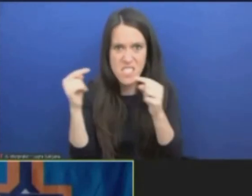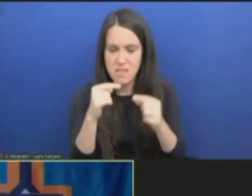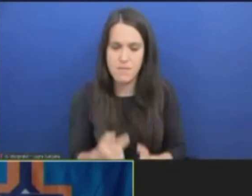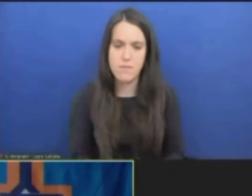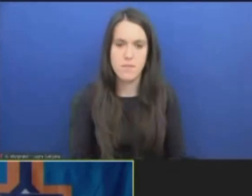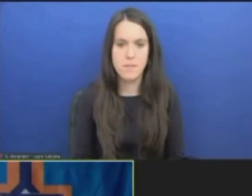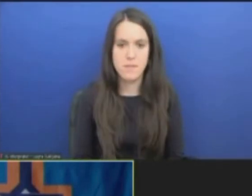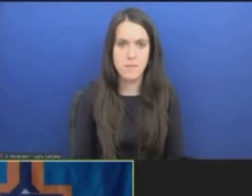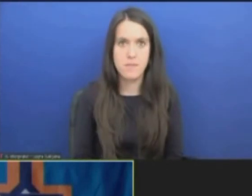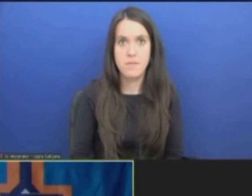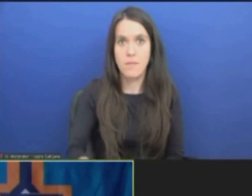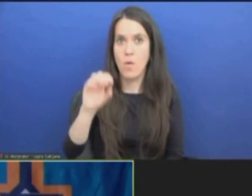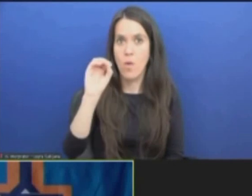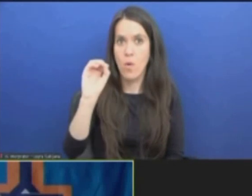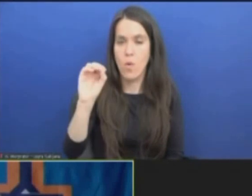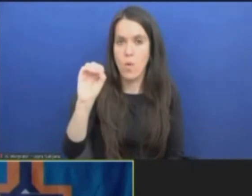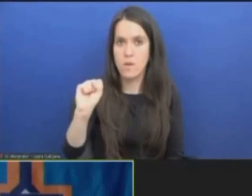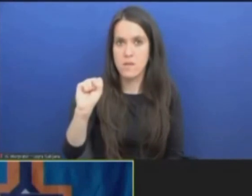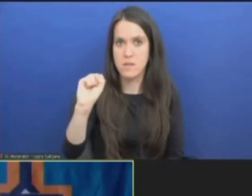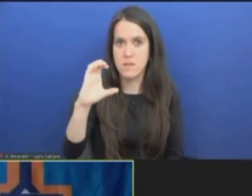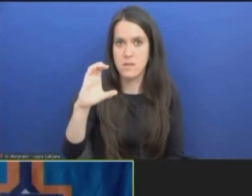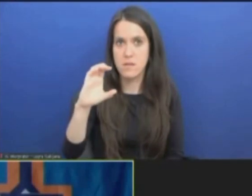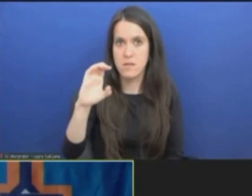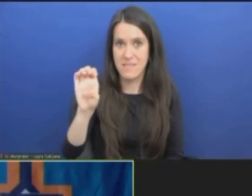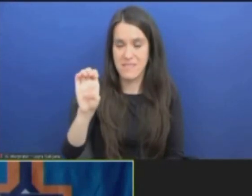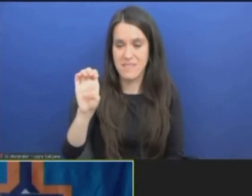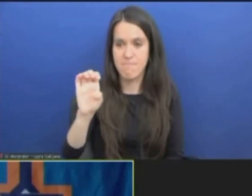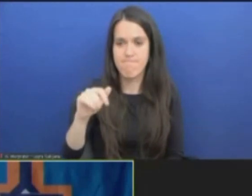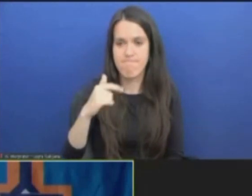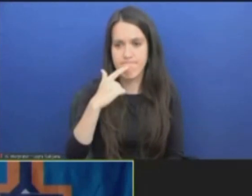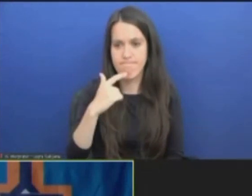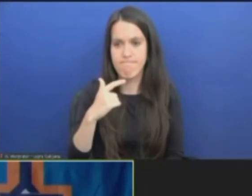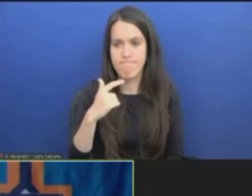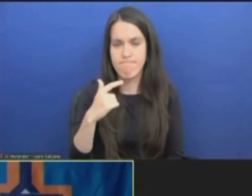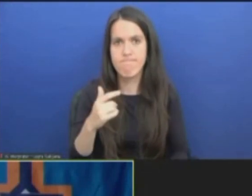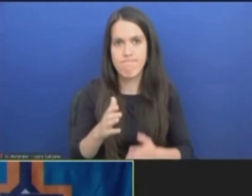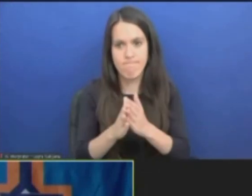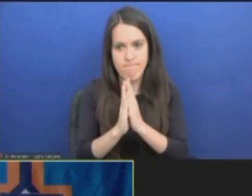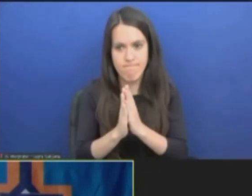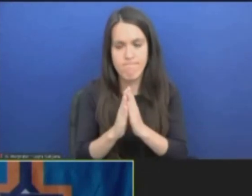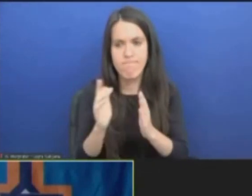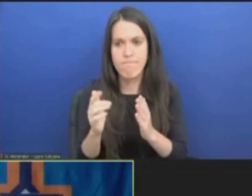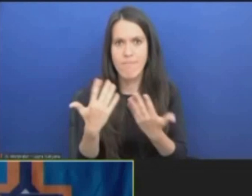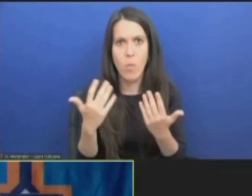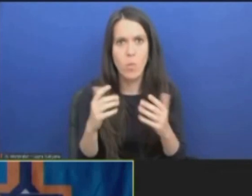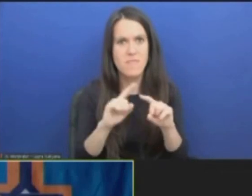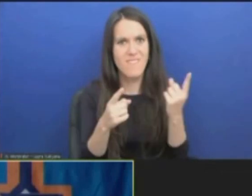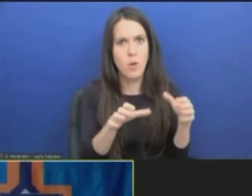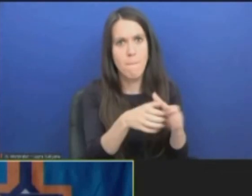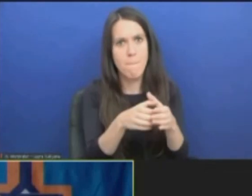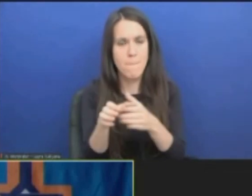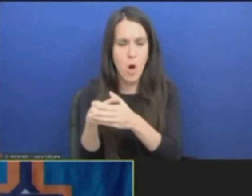года и хамам алиевым парка военных трофеев для празднования иллюстрации его политики геноцида грубо и унизительное